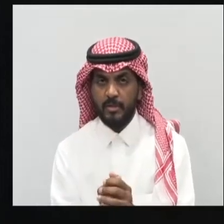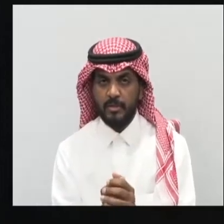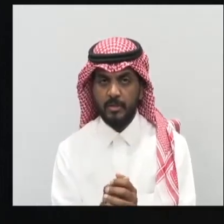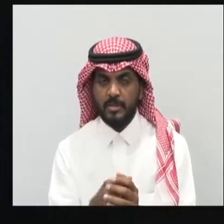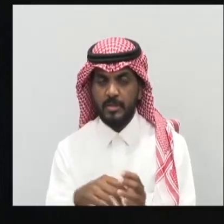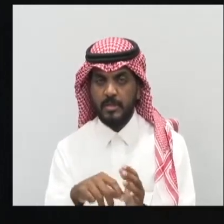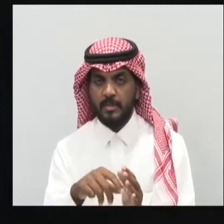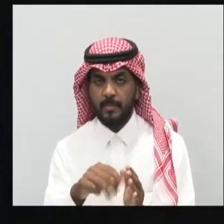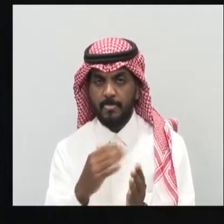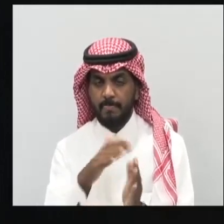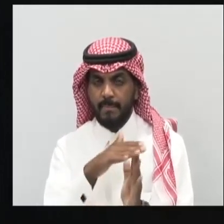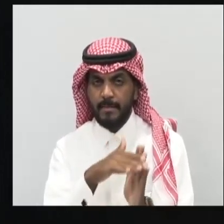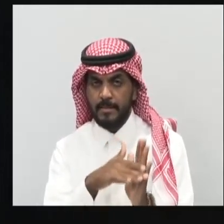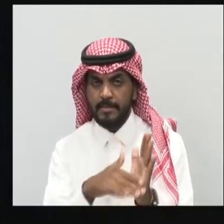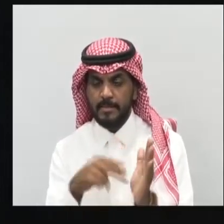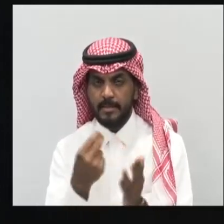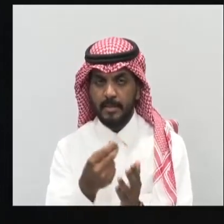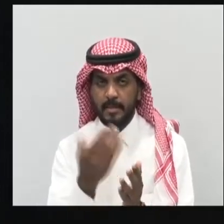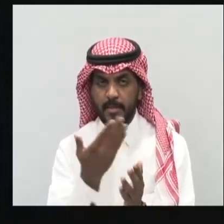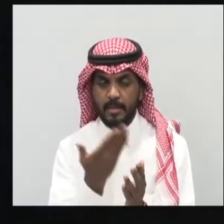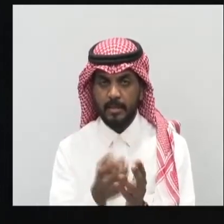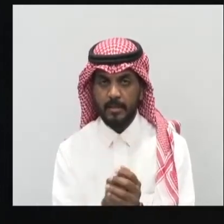نص قرائي،